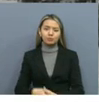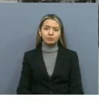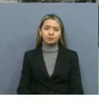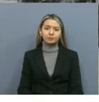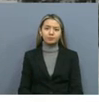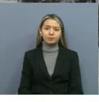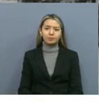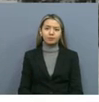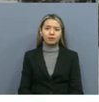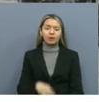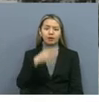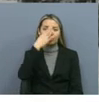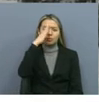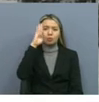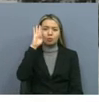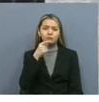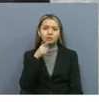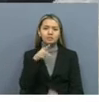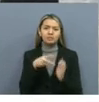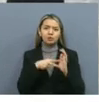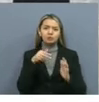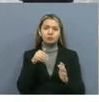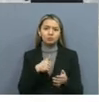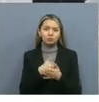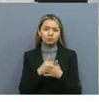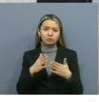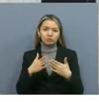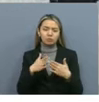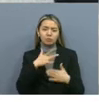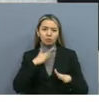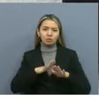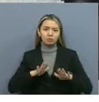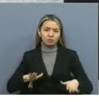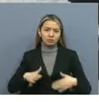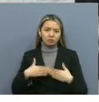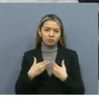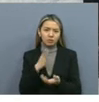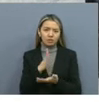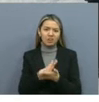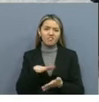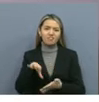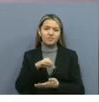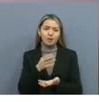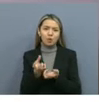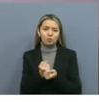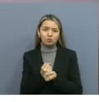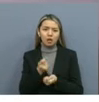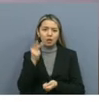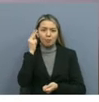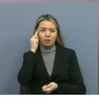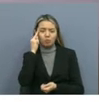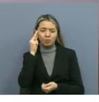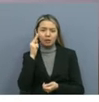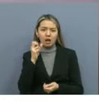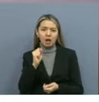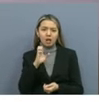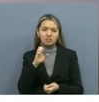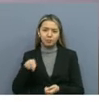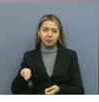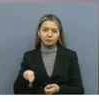Бүгінгі таңда Ақмола облысында 7000-нан астам көпбалалы отбасы бар. Олардың барлығы жәрдемақы алады. С 1 января 2020